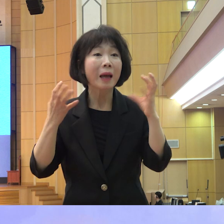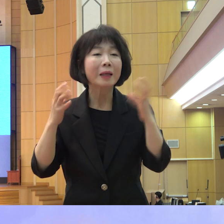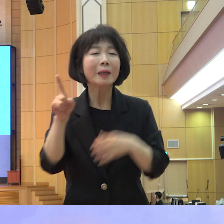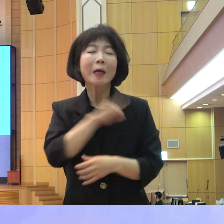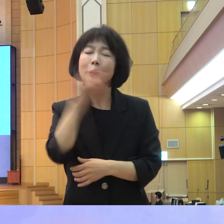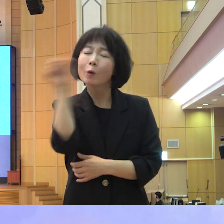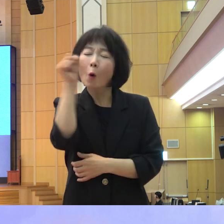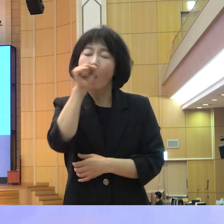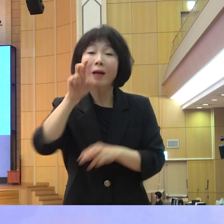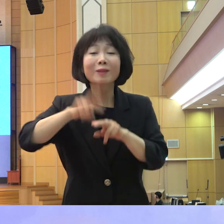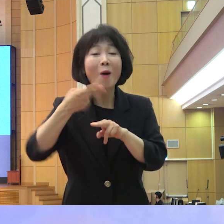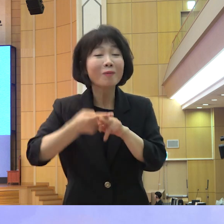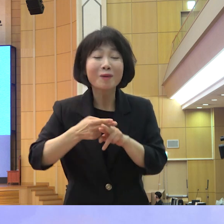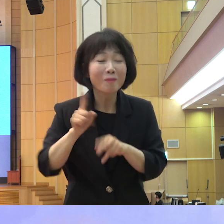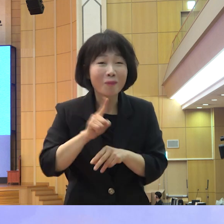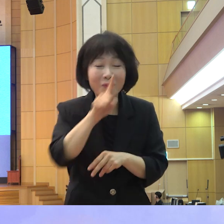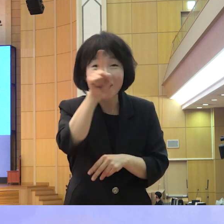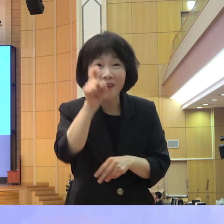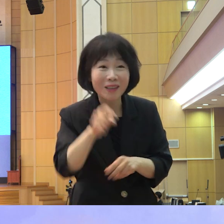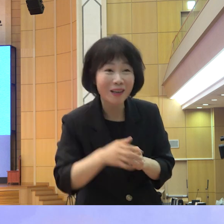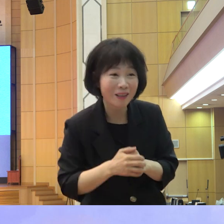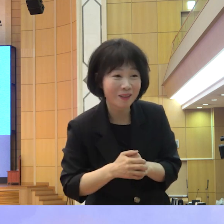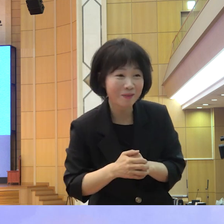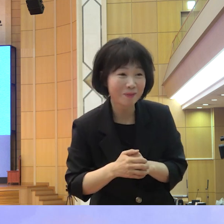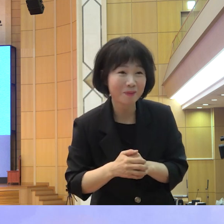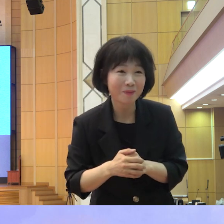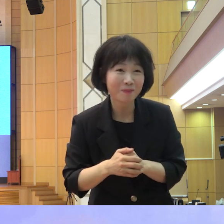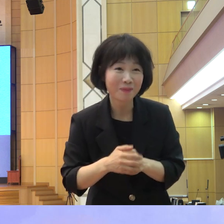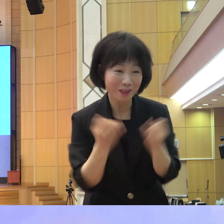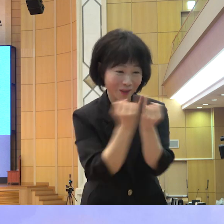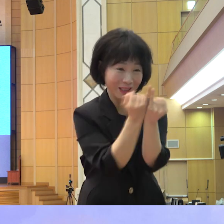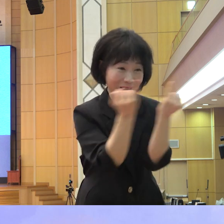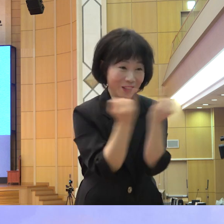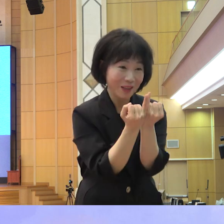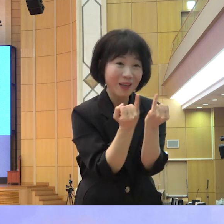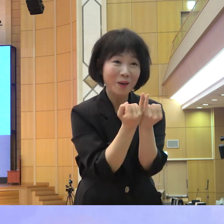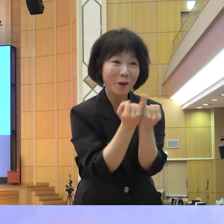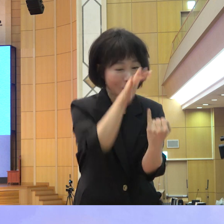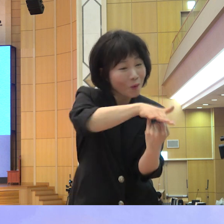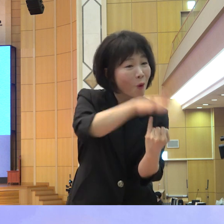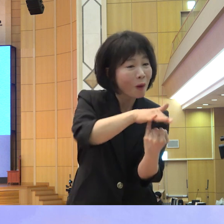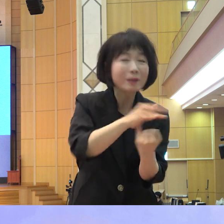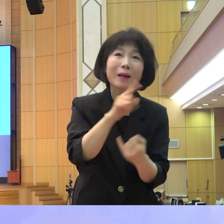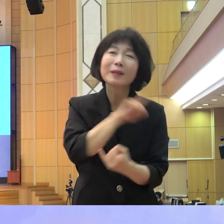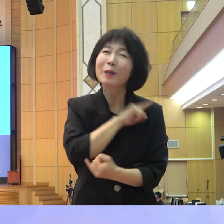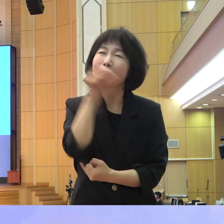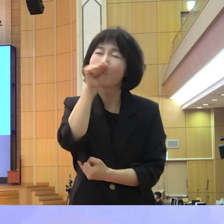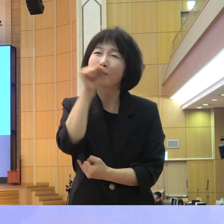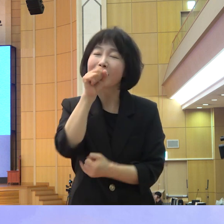왜냐하면 여자아이들은 아무래도 좀 남자아이들 같은 것보다 여자아이들 거 같은 거를 더 좋아할 것이고,